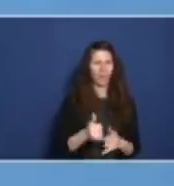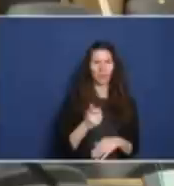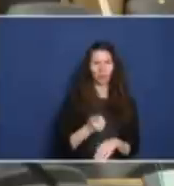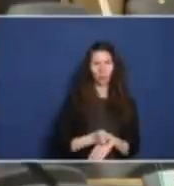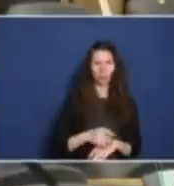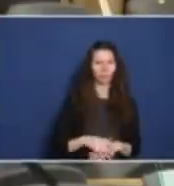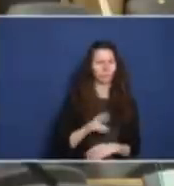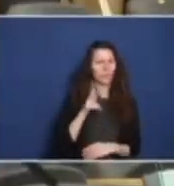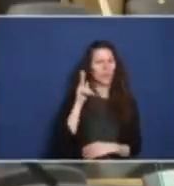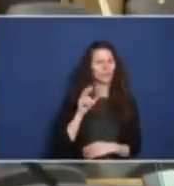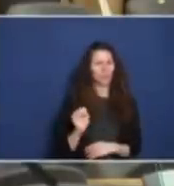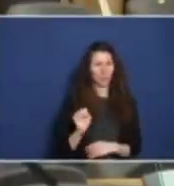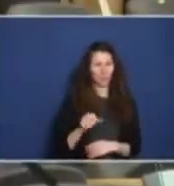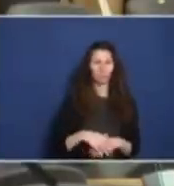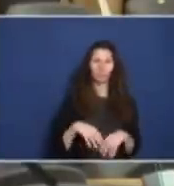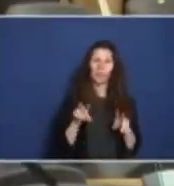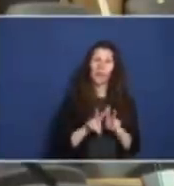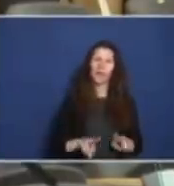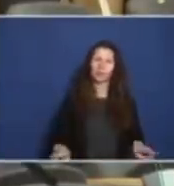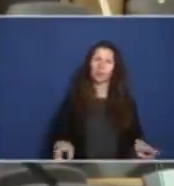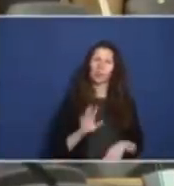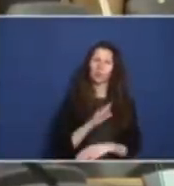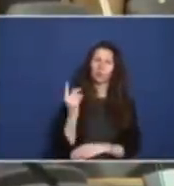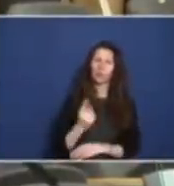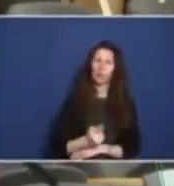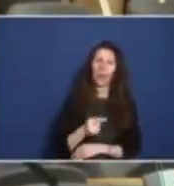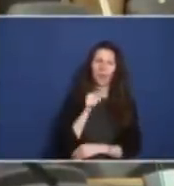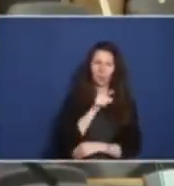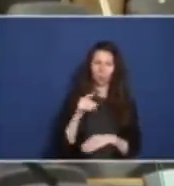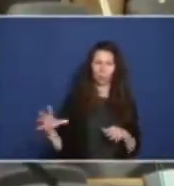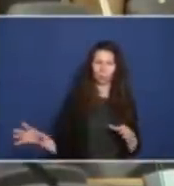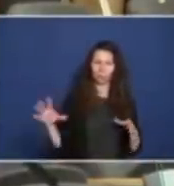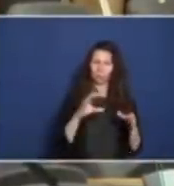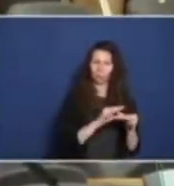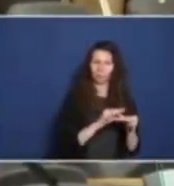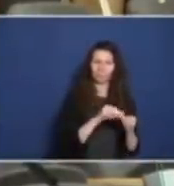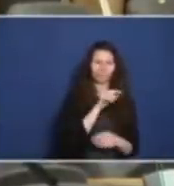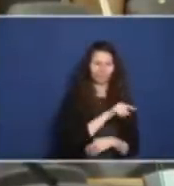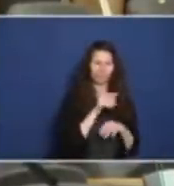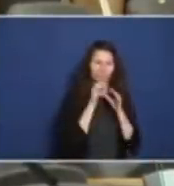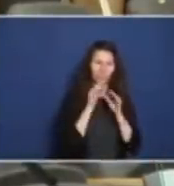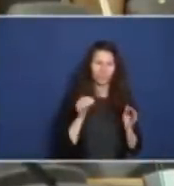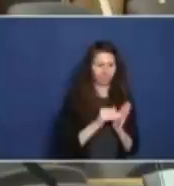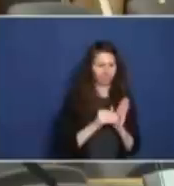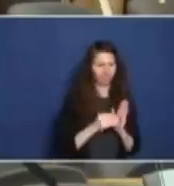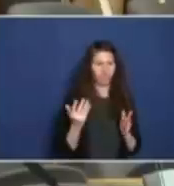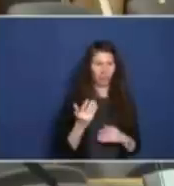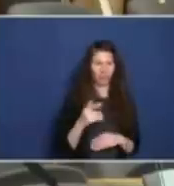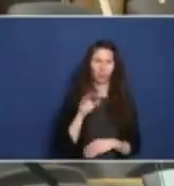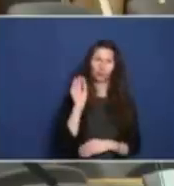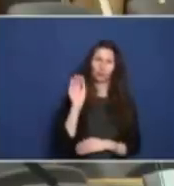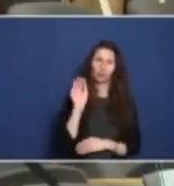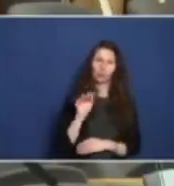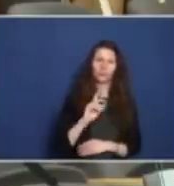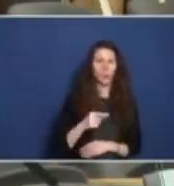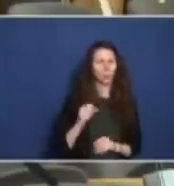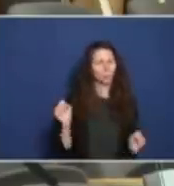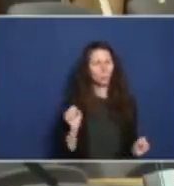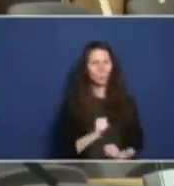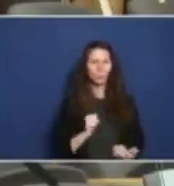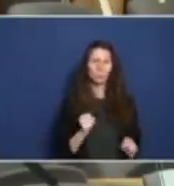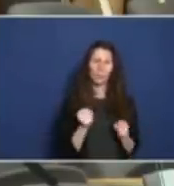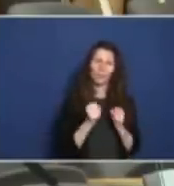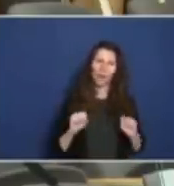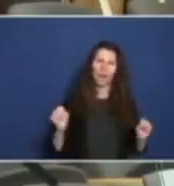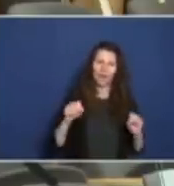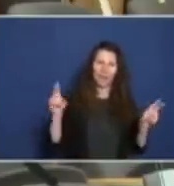Herr Seibert, Karlsruhe hat in dem Urteil, auf das Sie sich beziehen, unter anderem ausgeführt, künftig können selbst gravierende Freiheitseinbußen zum